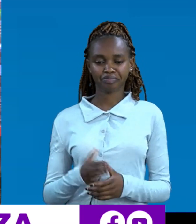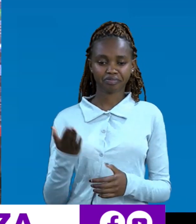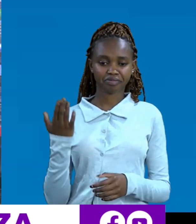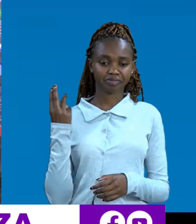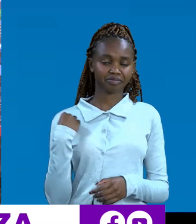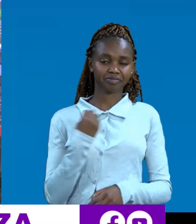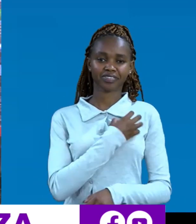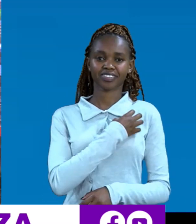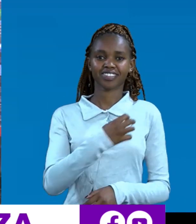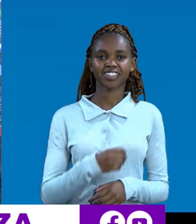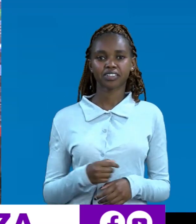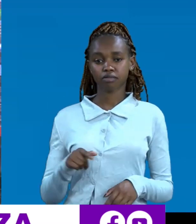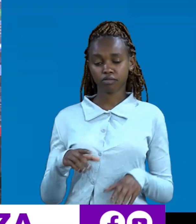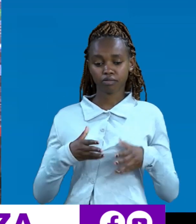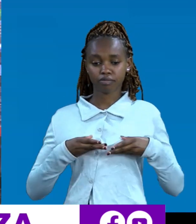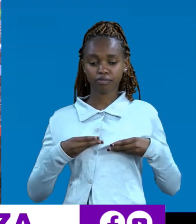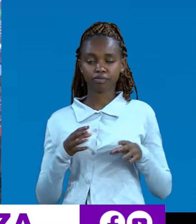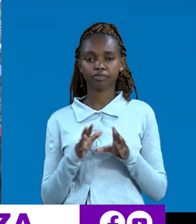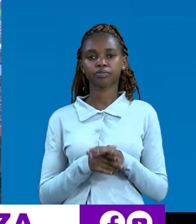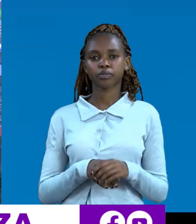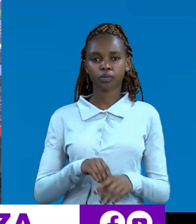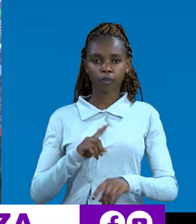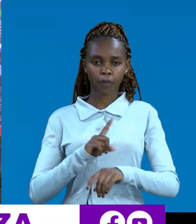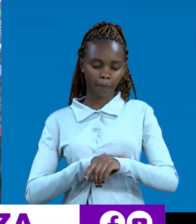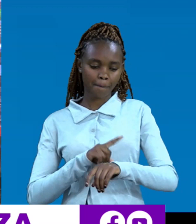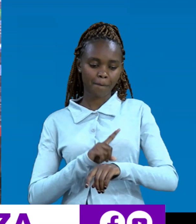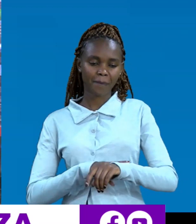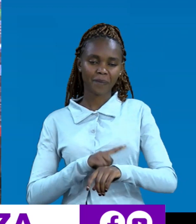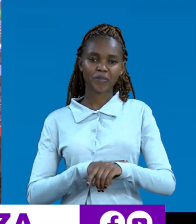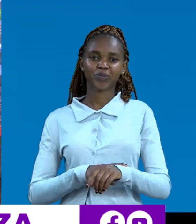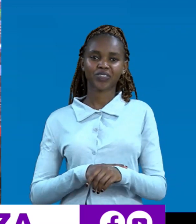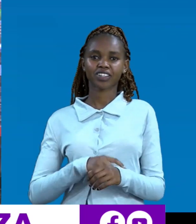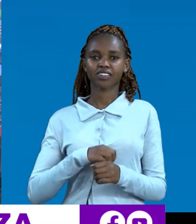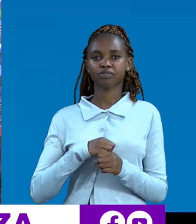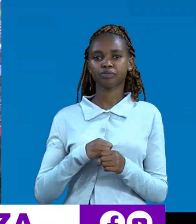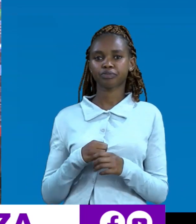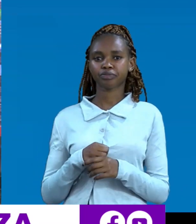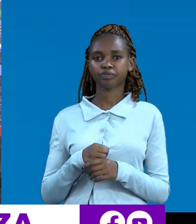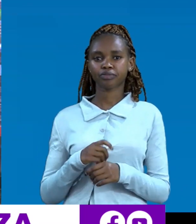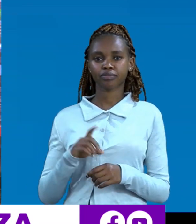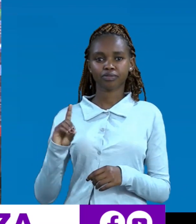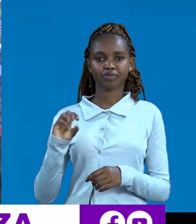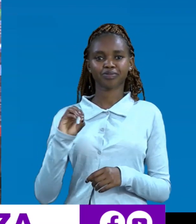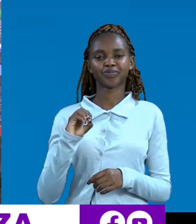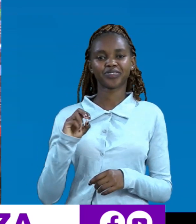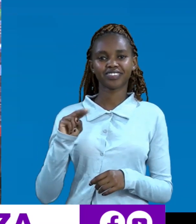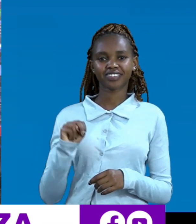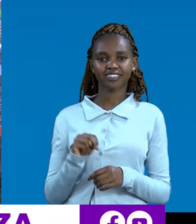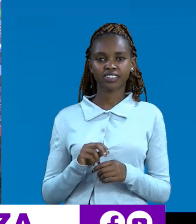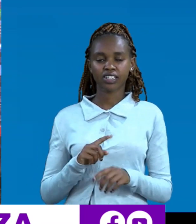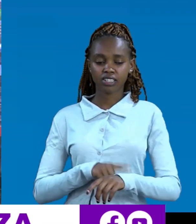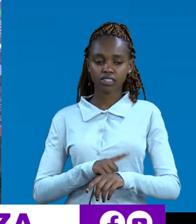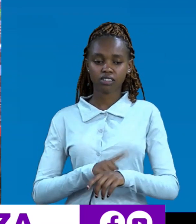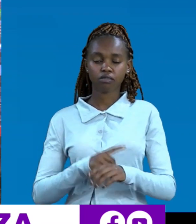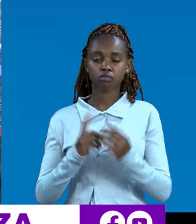Ni sawa, inakumalika. So, ena, na time yetu kidogo, our producer Donald anatuambia, time inakimbia kukimbia,